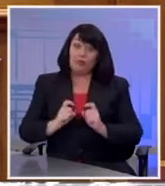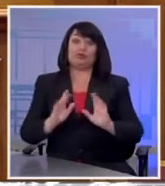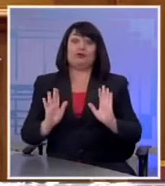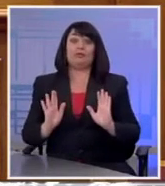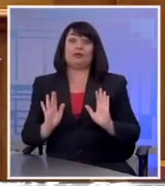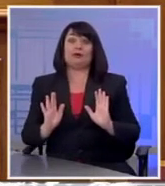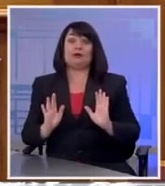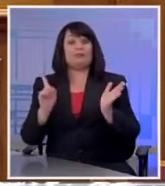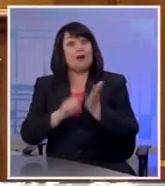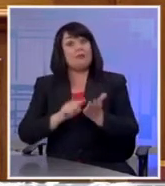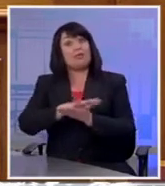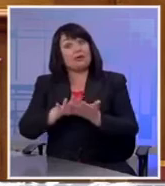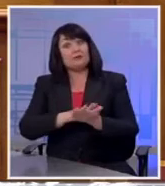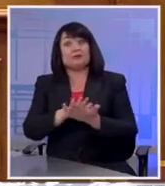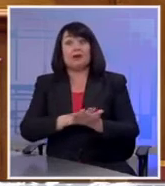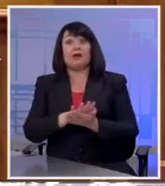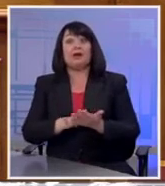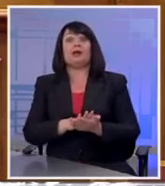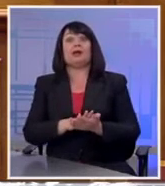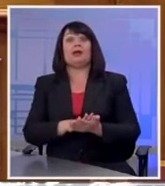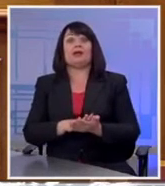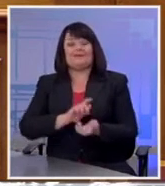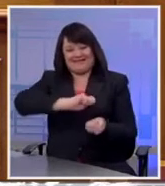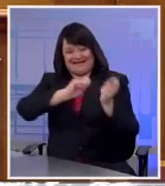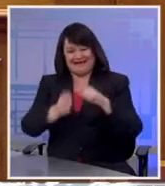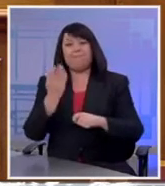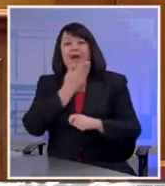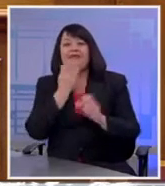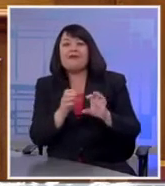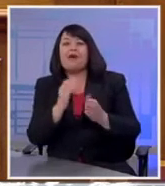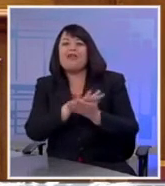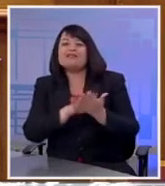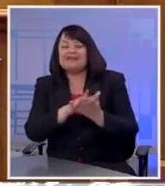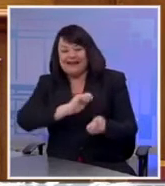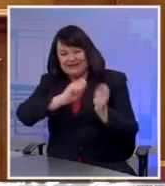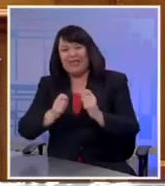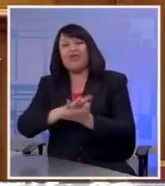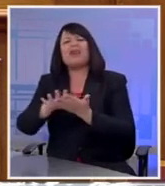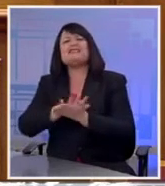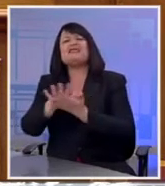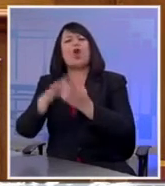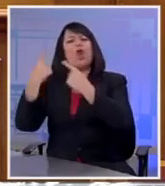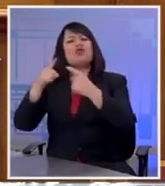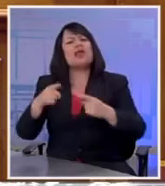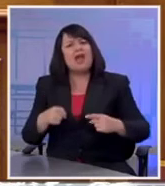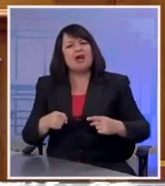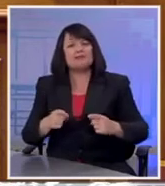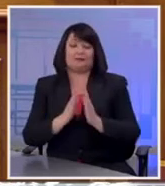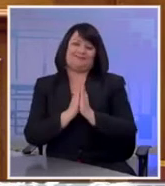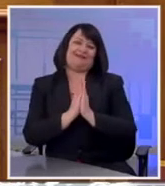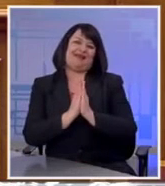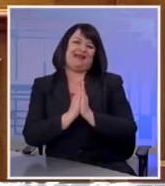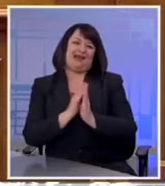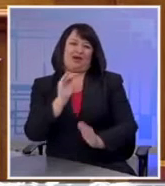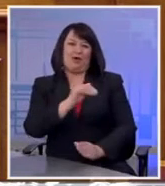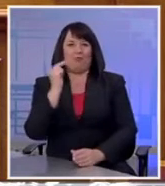και πρέπει η θρησκεία μας να γίνει θρησκειολογία, τα μάθηματα των θρησκευτικών και κάτι άλλο. Αυτό παρακαλώ, κύριε